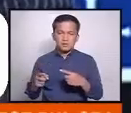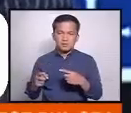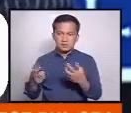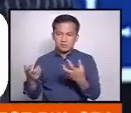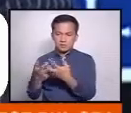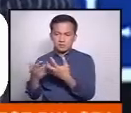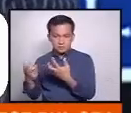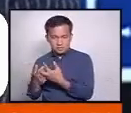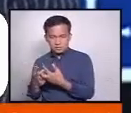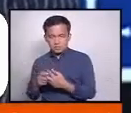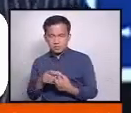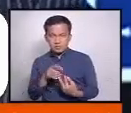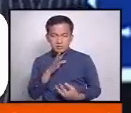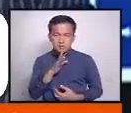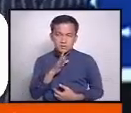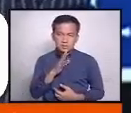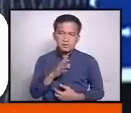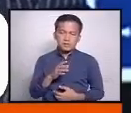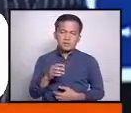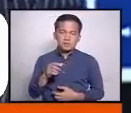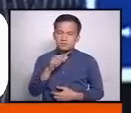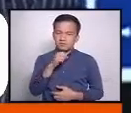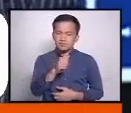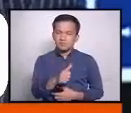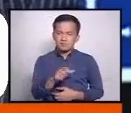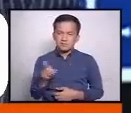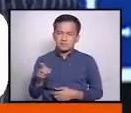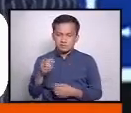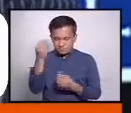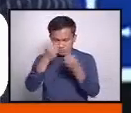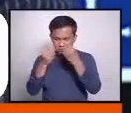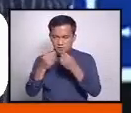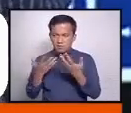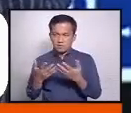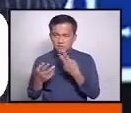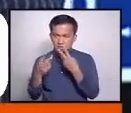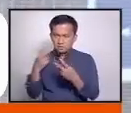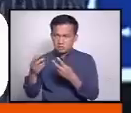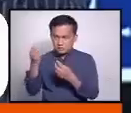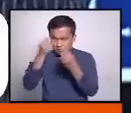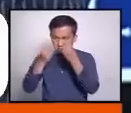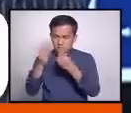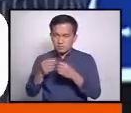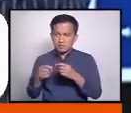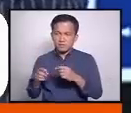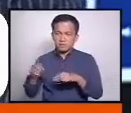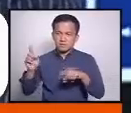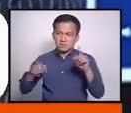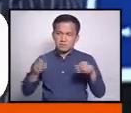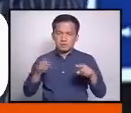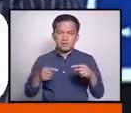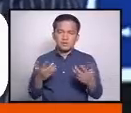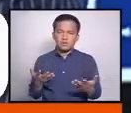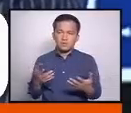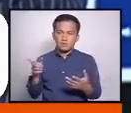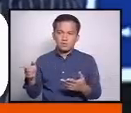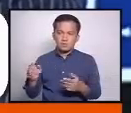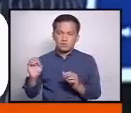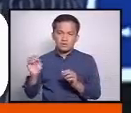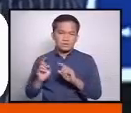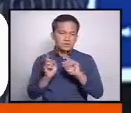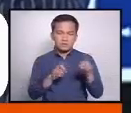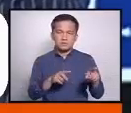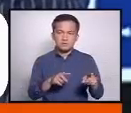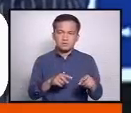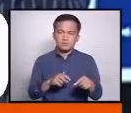kanilang mga pahayag. Hindi, nag-confuse lang kayo naman. Wala naman ako nangat ng confusion. Secretary, magkakaiba kasi nga wala sila doon. Yun nga sabi